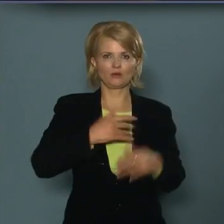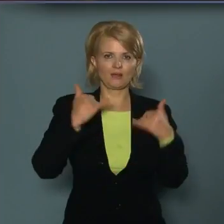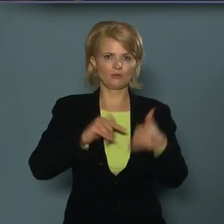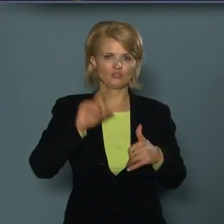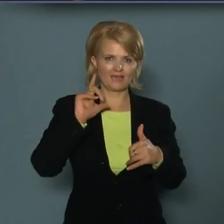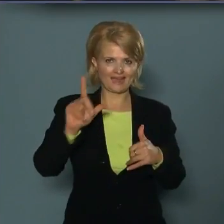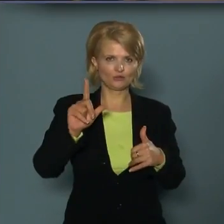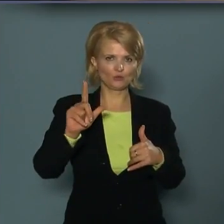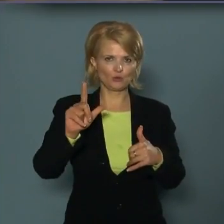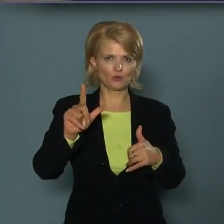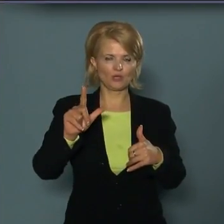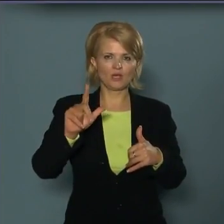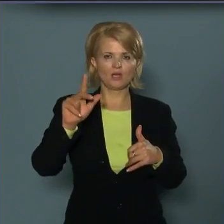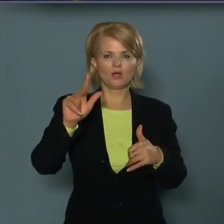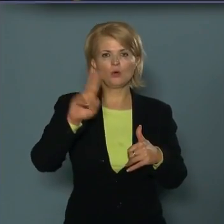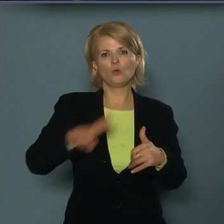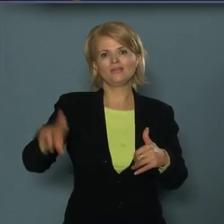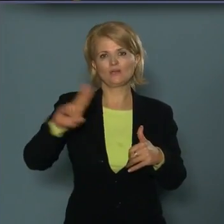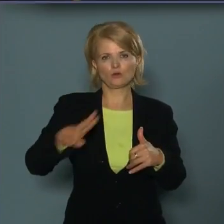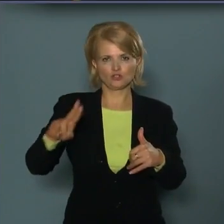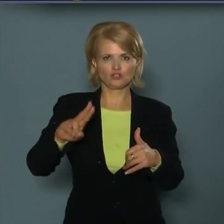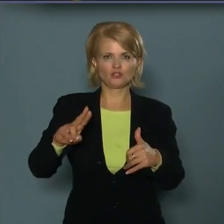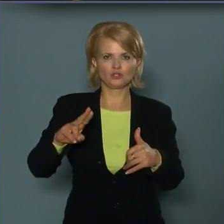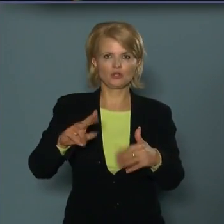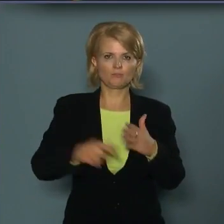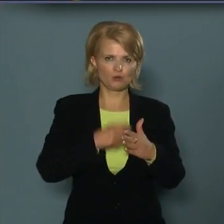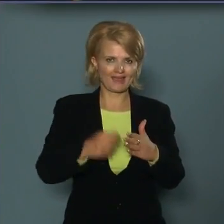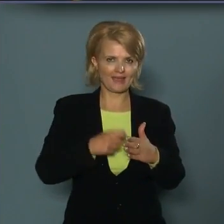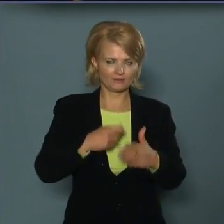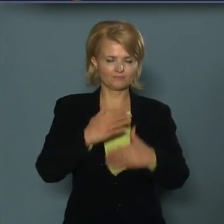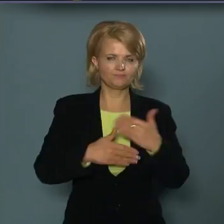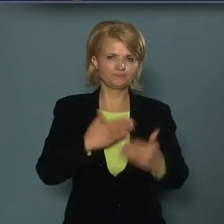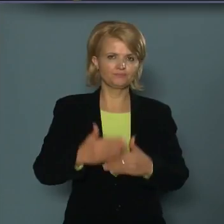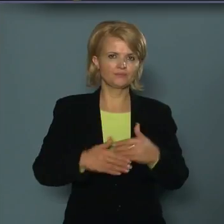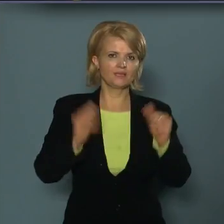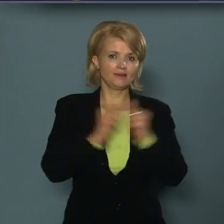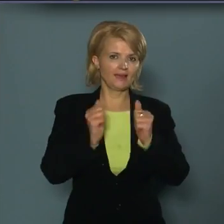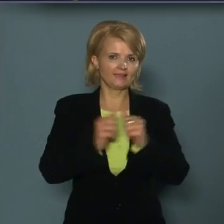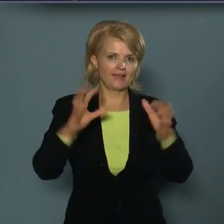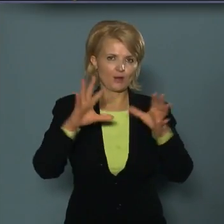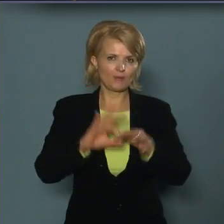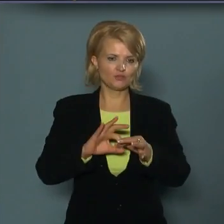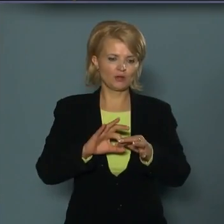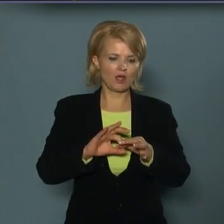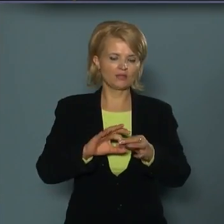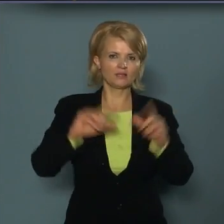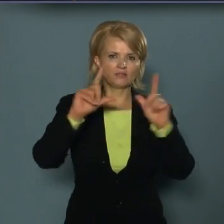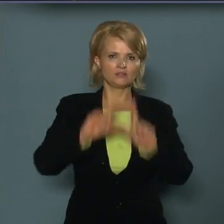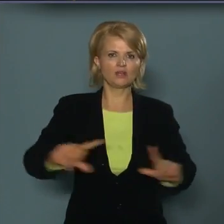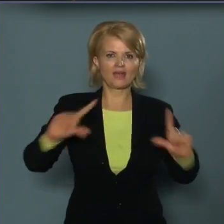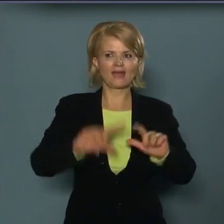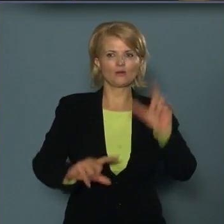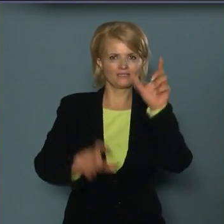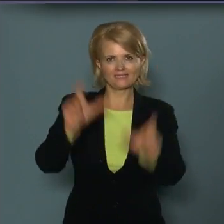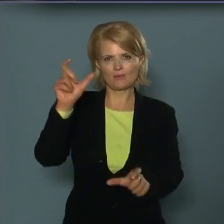2 ilyen uniós projekt fut, illetve rengeteg kapcsolatunk van, elsősorban a tanárok